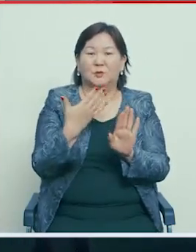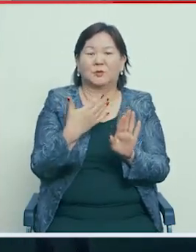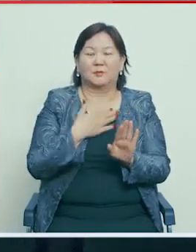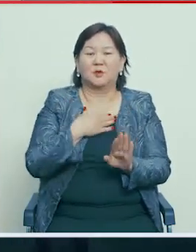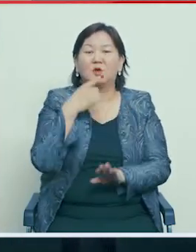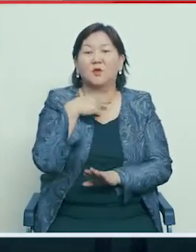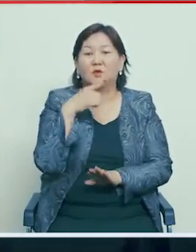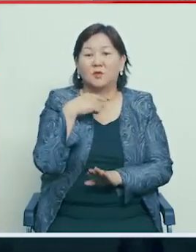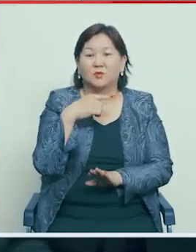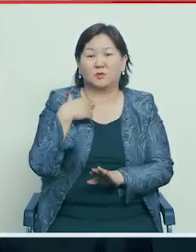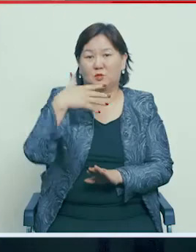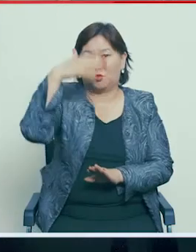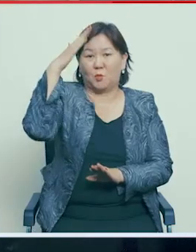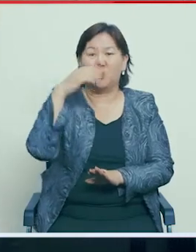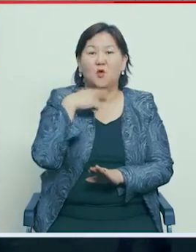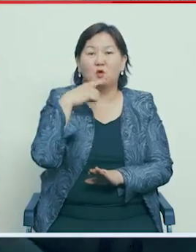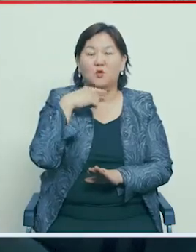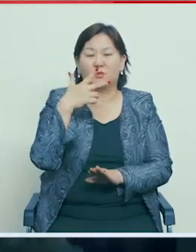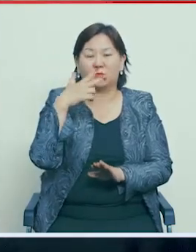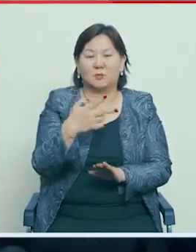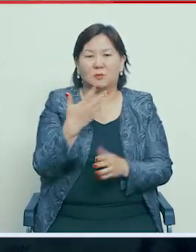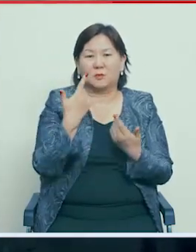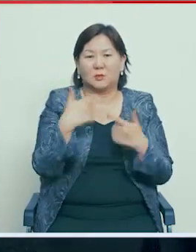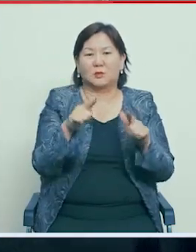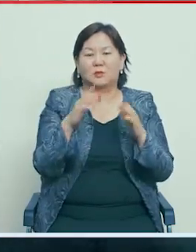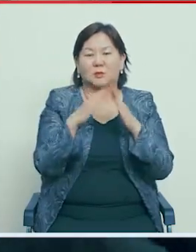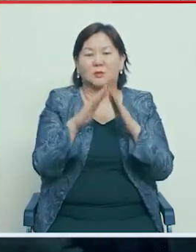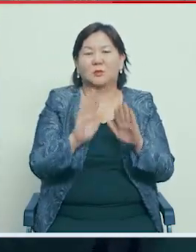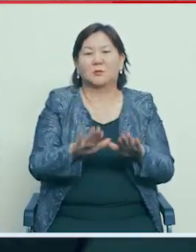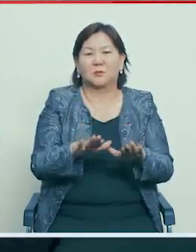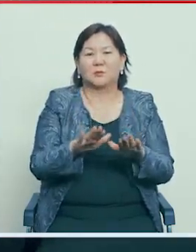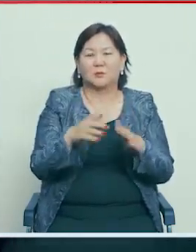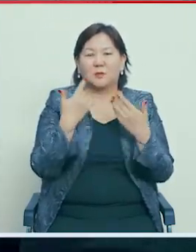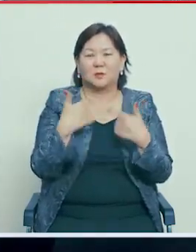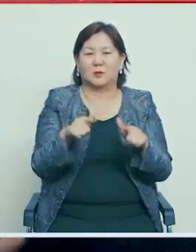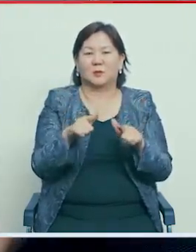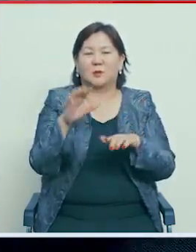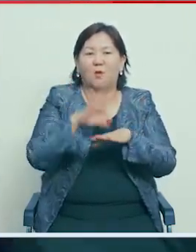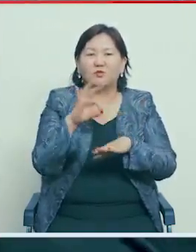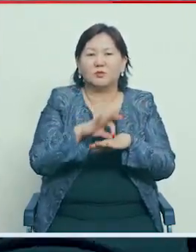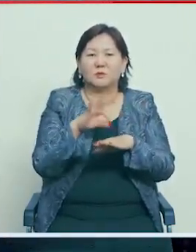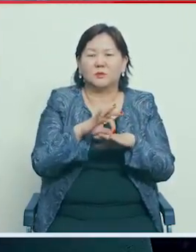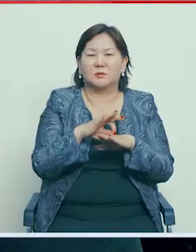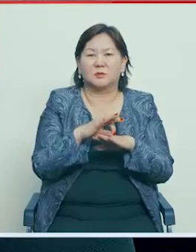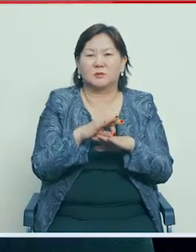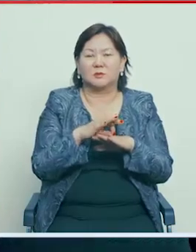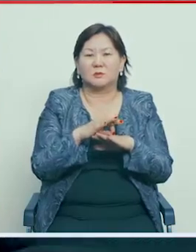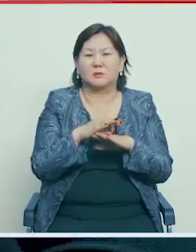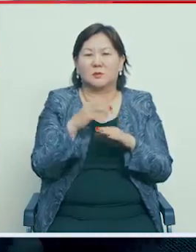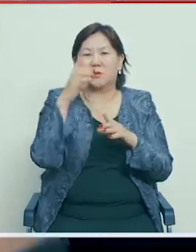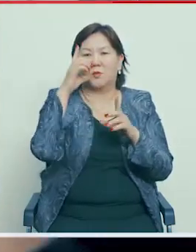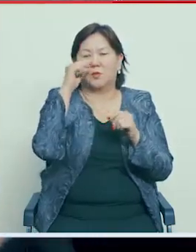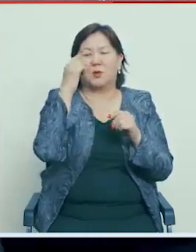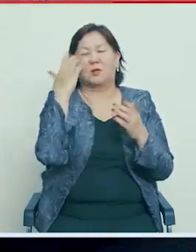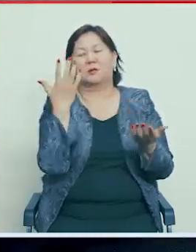миний том охин бага бахта гинт гэртээ байж байгаад гинт өвдсөн. Одоо ухаан алдаад